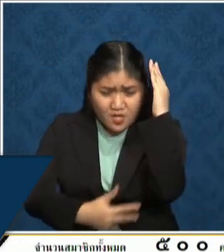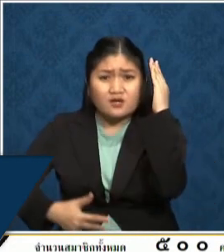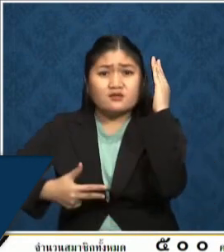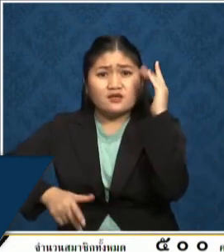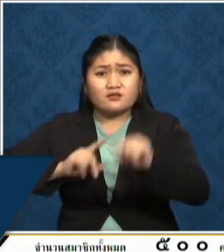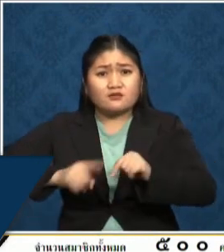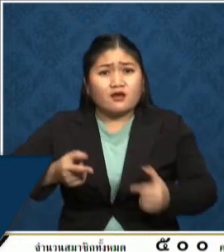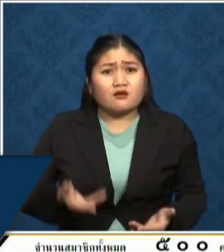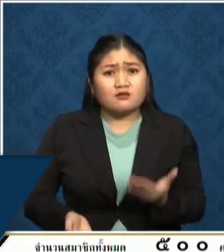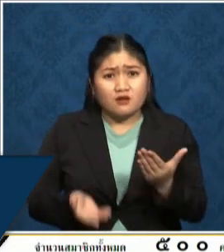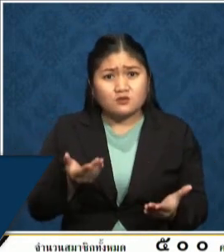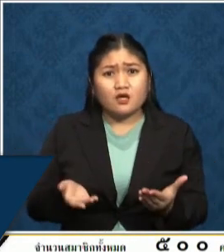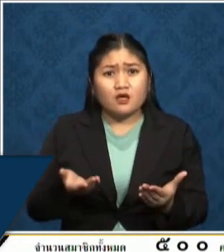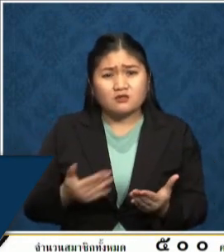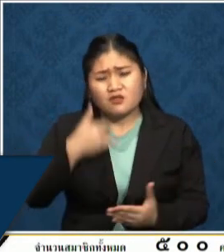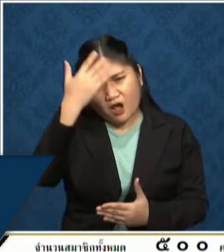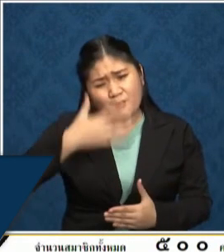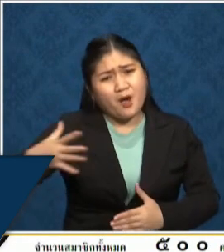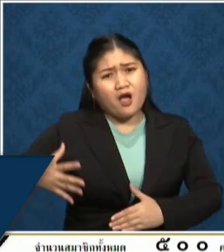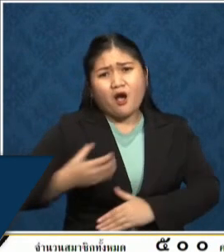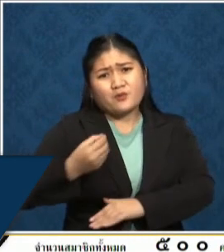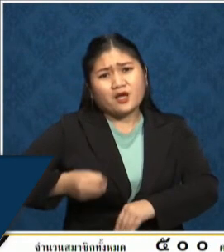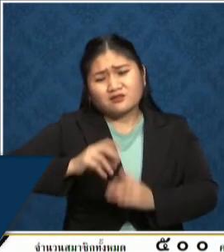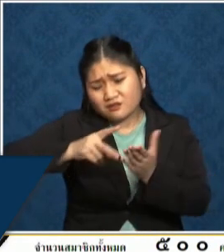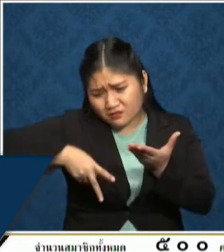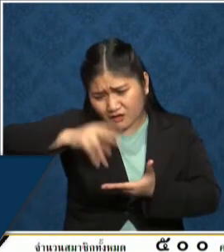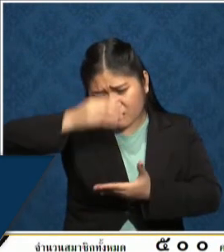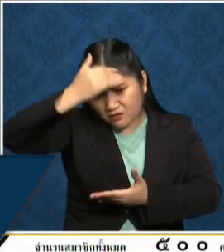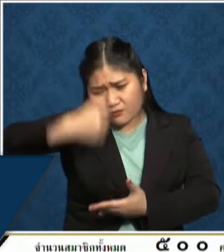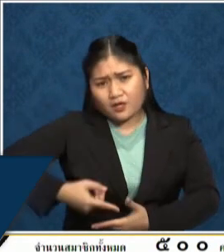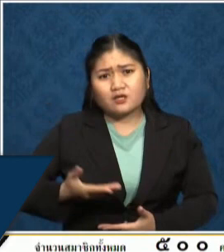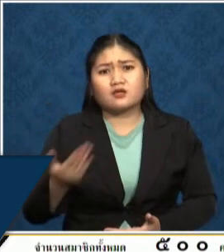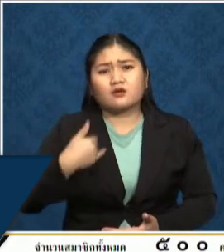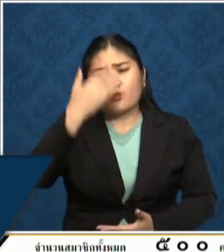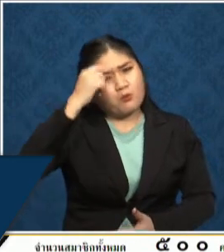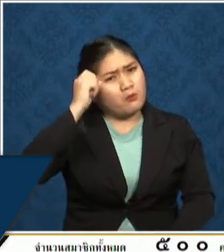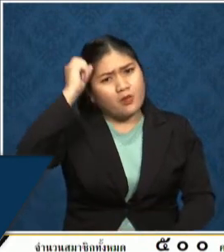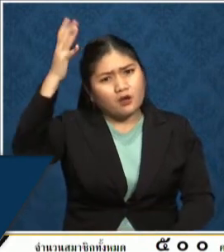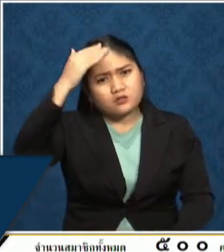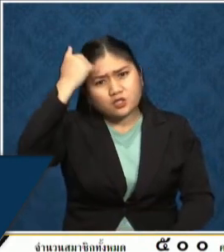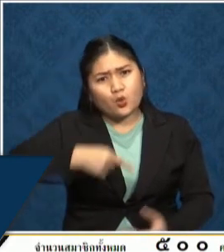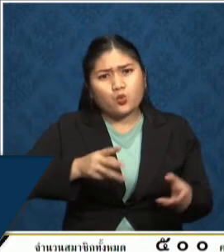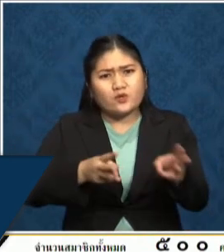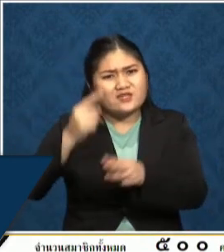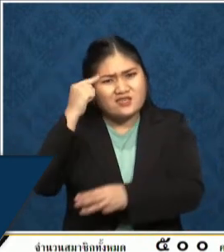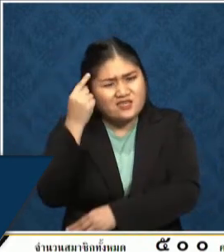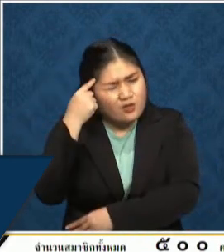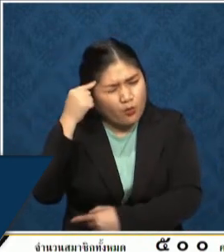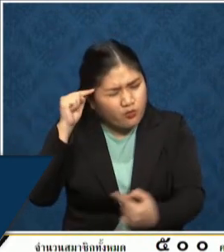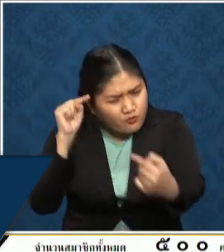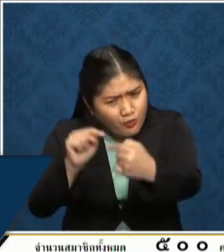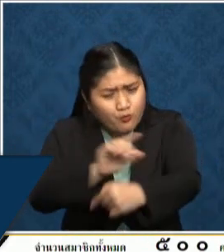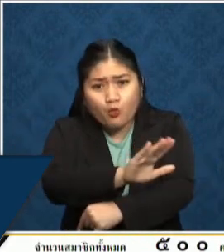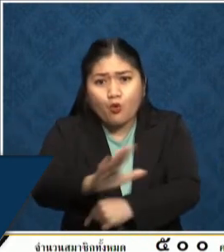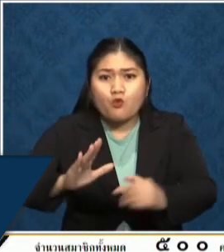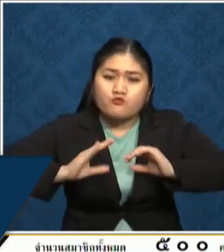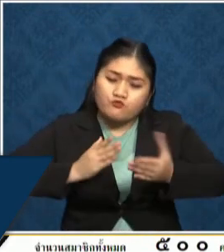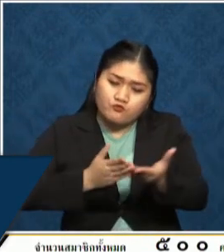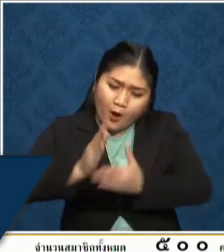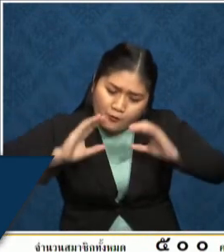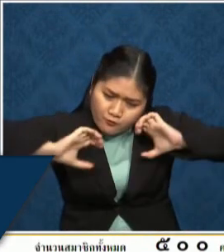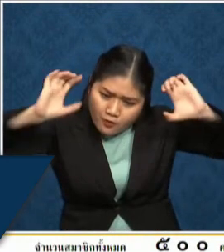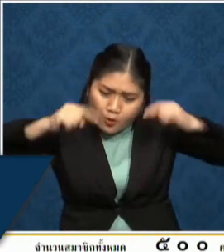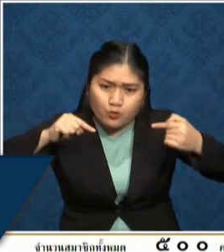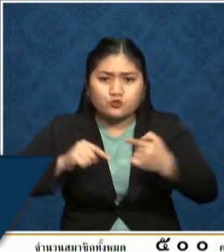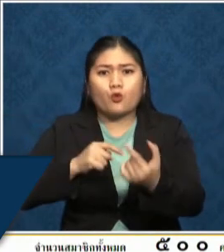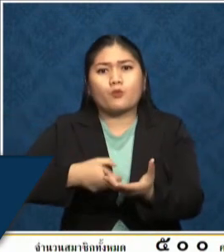sectionผมไม่เข้าใจวิธีคิดและมุมมองของฝ่ายรัฐ ในการ